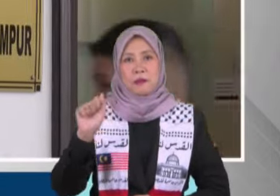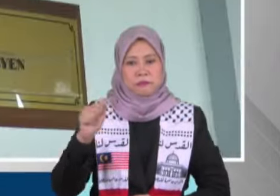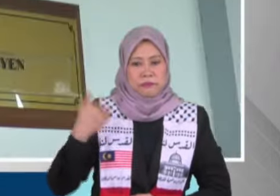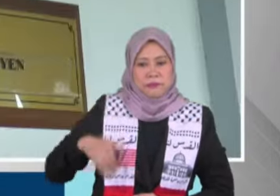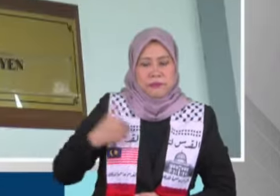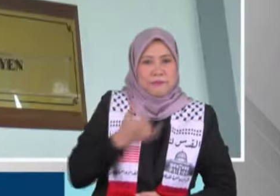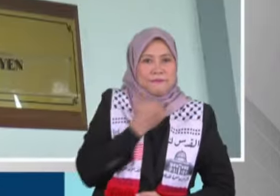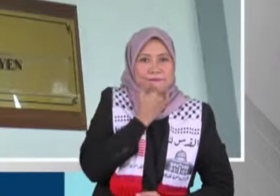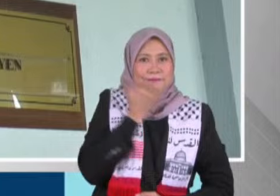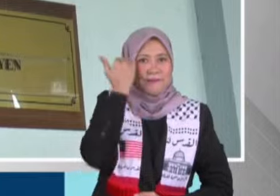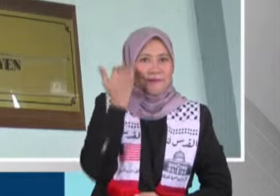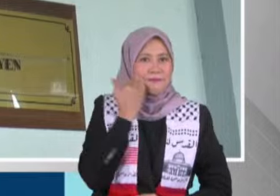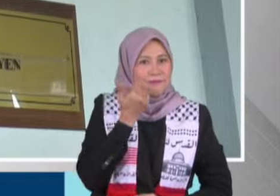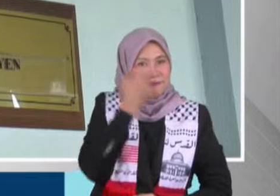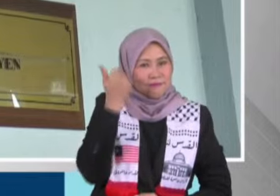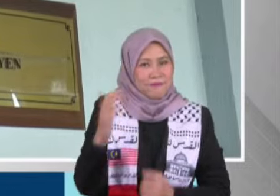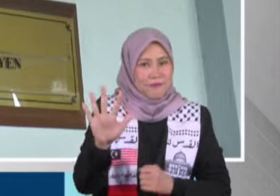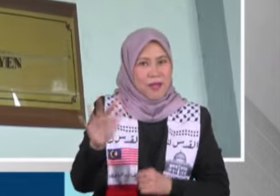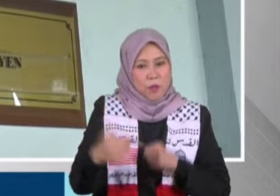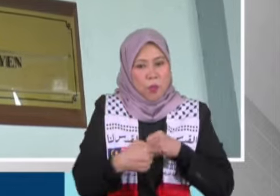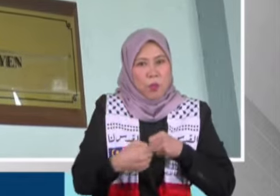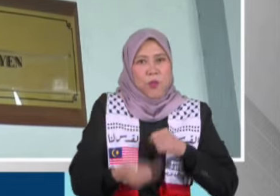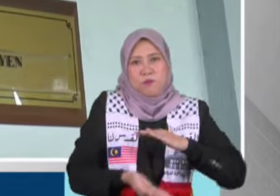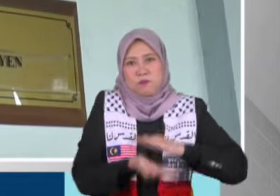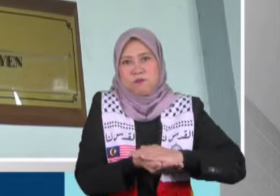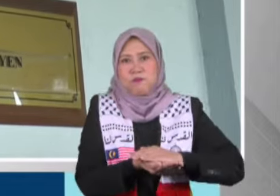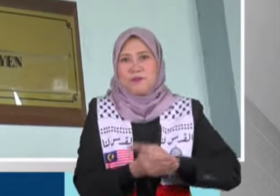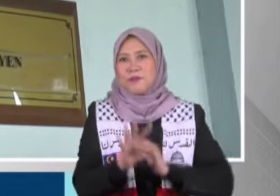bersalah di Mahkamah Kuala Lumpur atas 5 tuduhan rasuah berjumlah